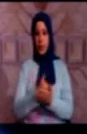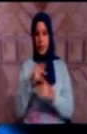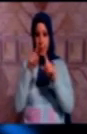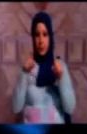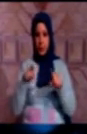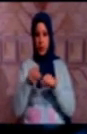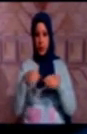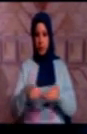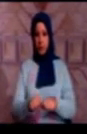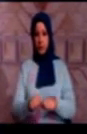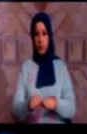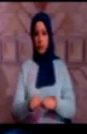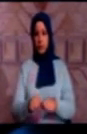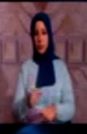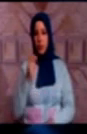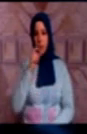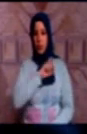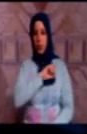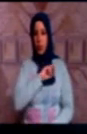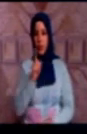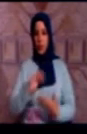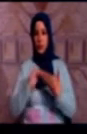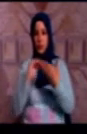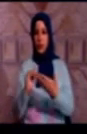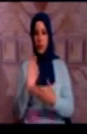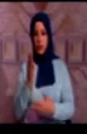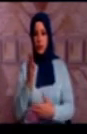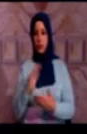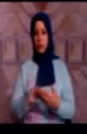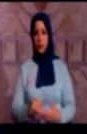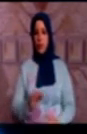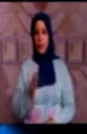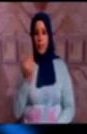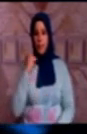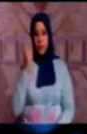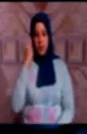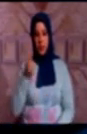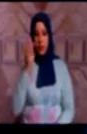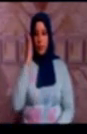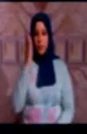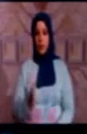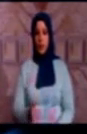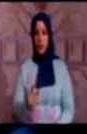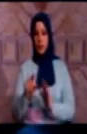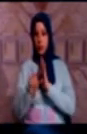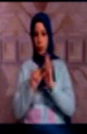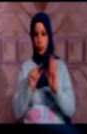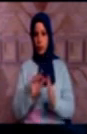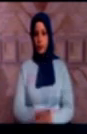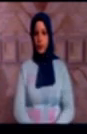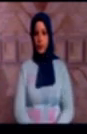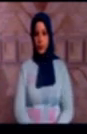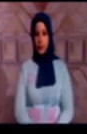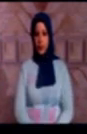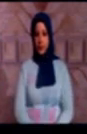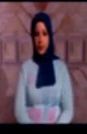التنسيق والقدرات والطالب عايز ايه وينفع في ايه يعني هنا ما فيش تفكير جد في الموضوع شوف يا استاذ